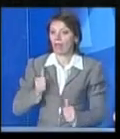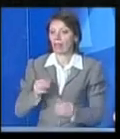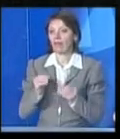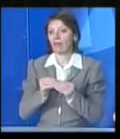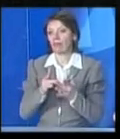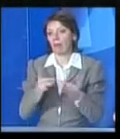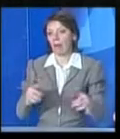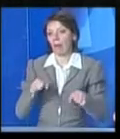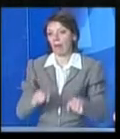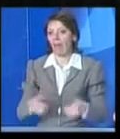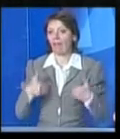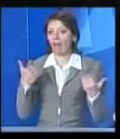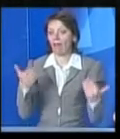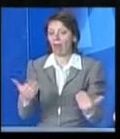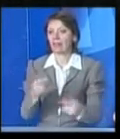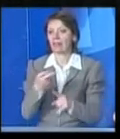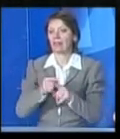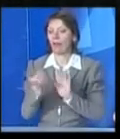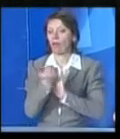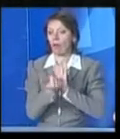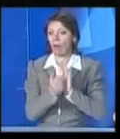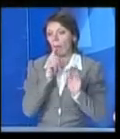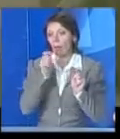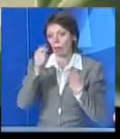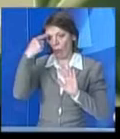права. Вітаю вас! Це програма «Подаруй надію».